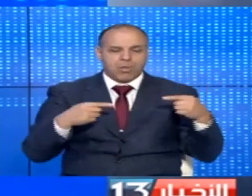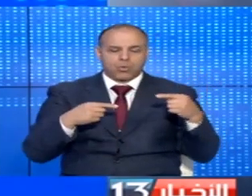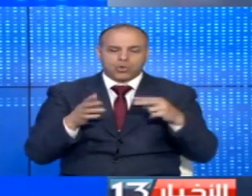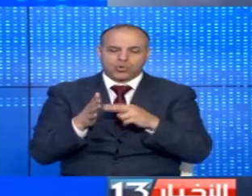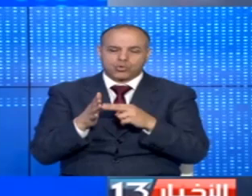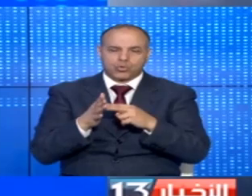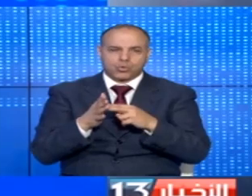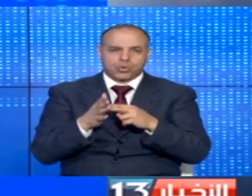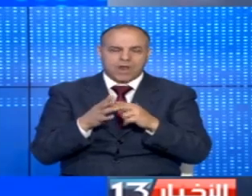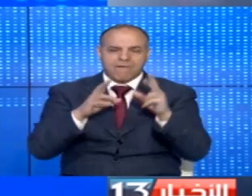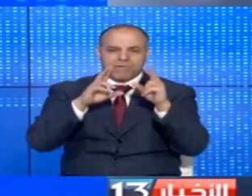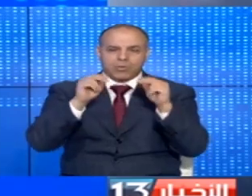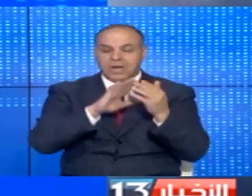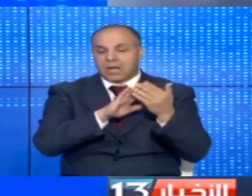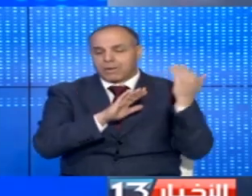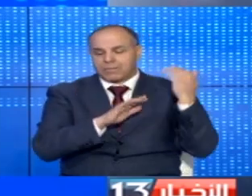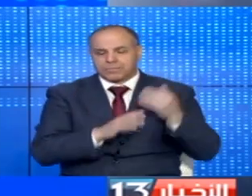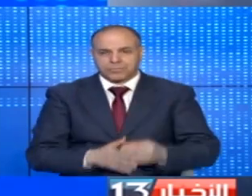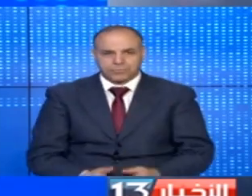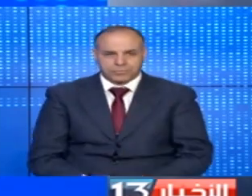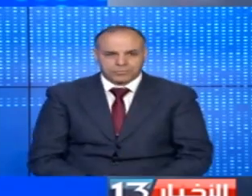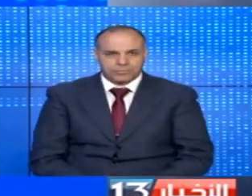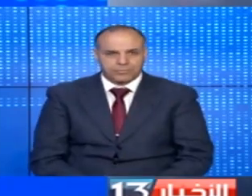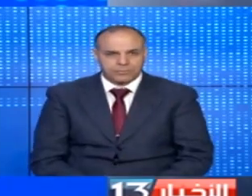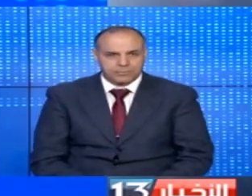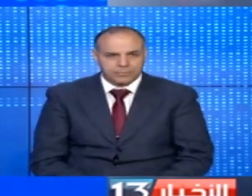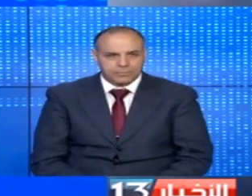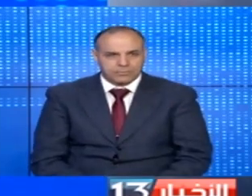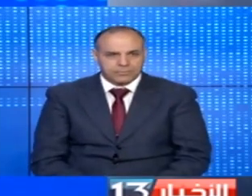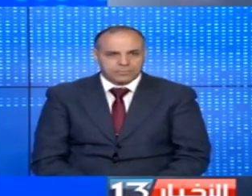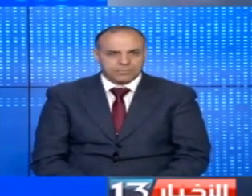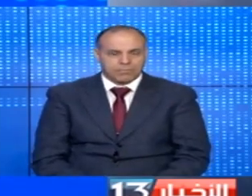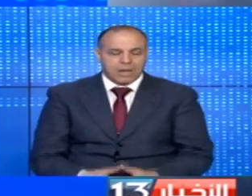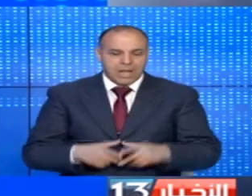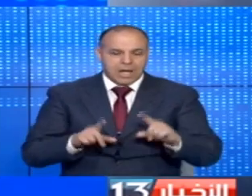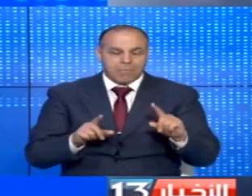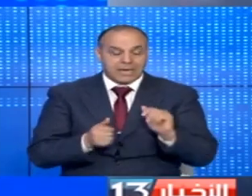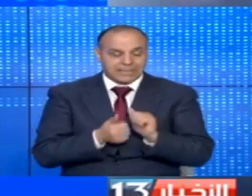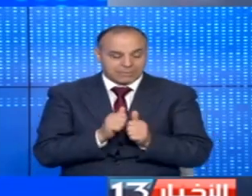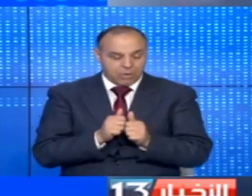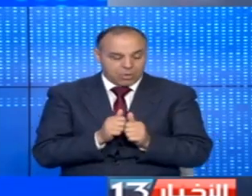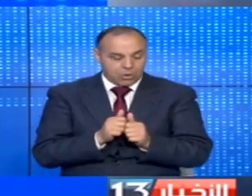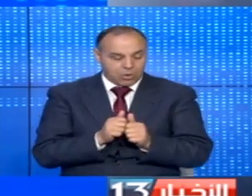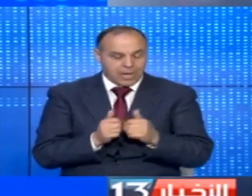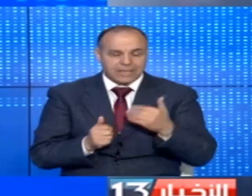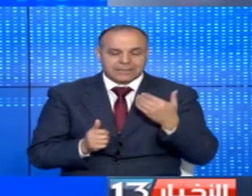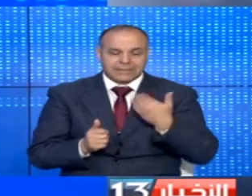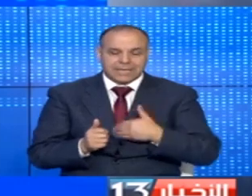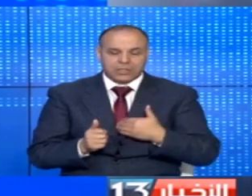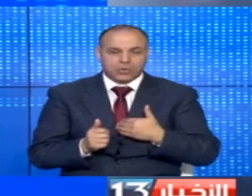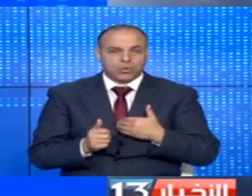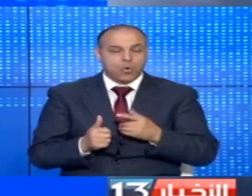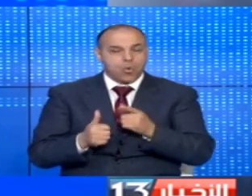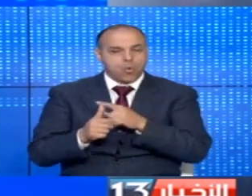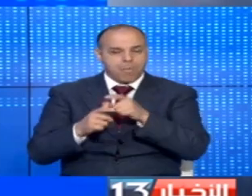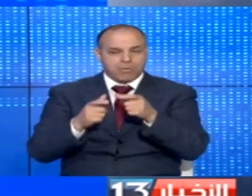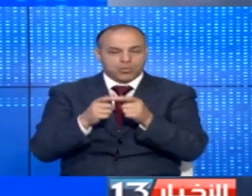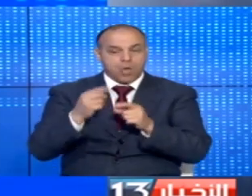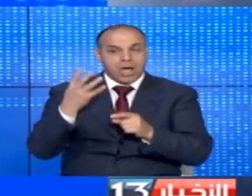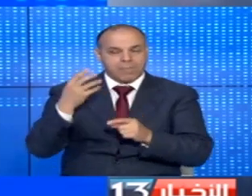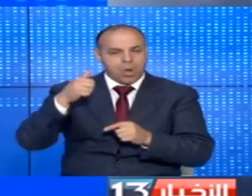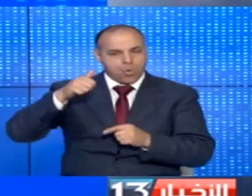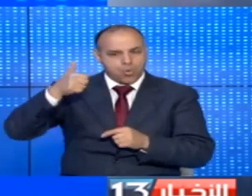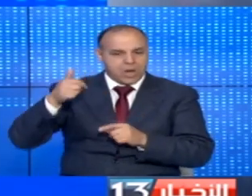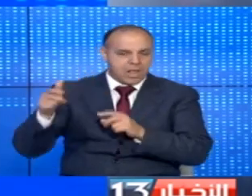في لبنان في اخبار الرياضه يسعى الترجي الرياضي متصدر المجموعه الرابعه